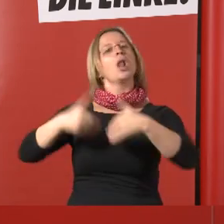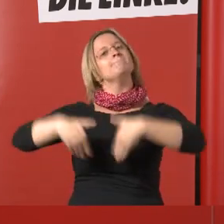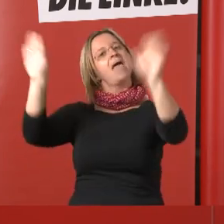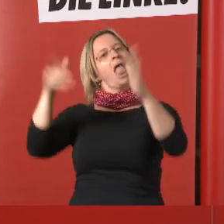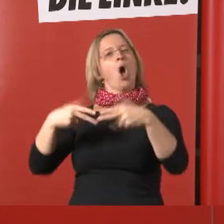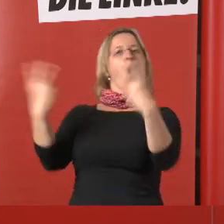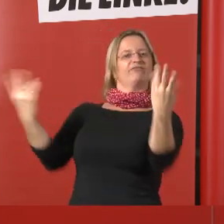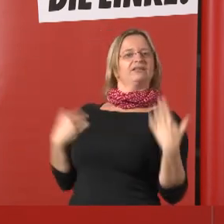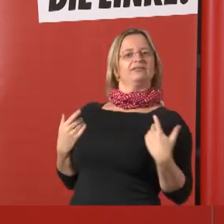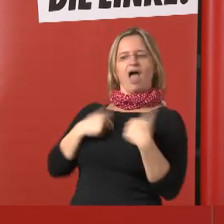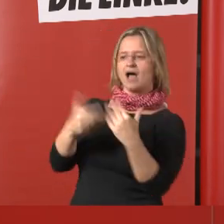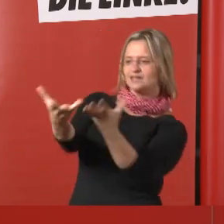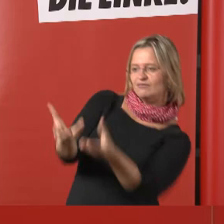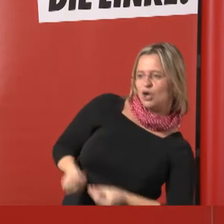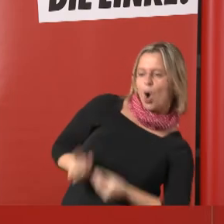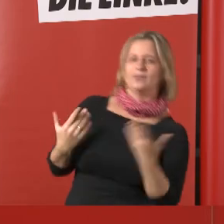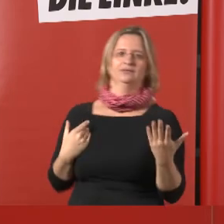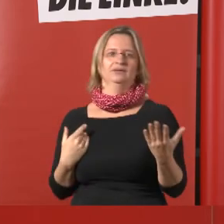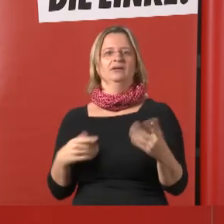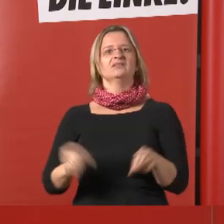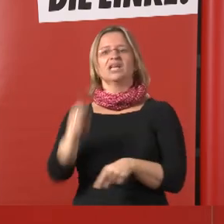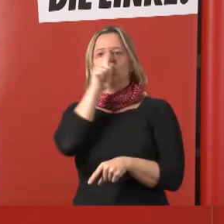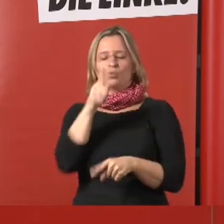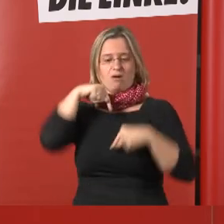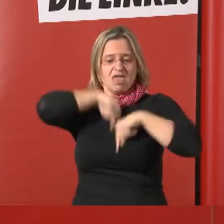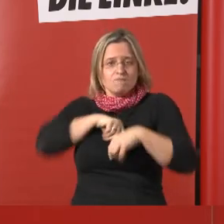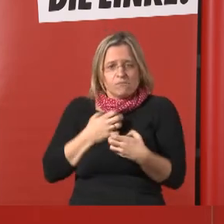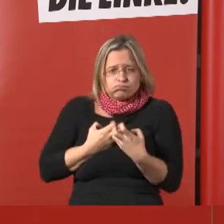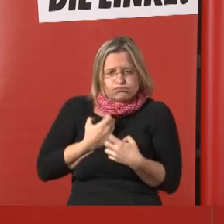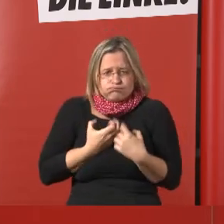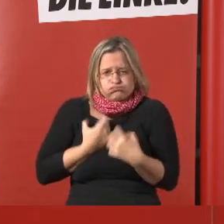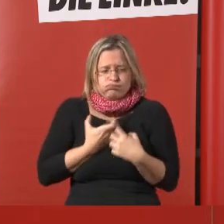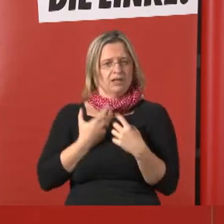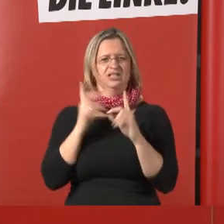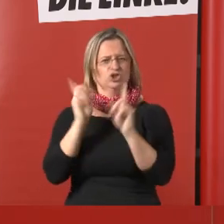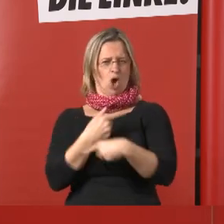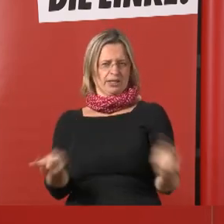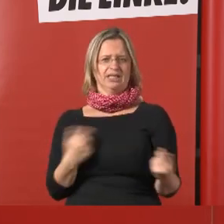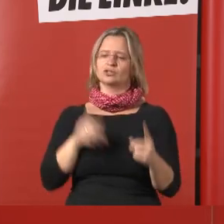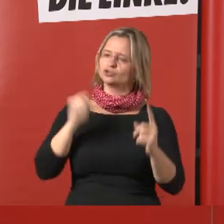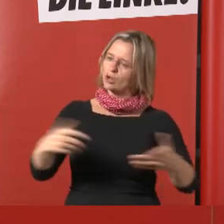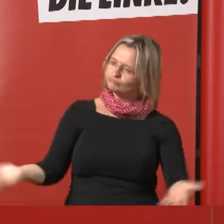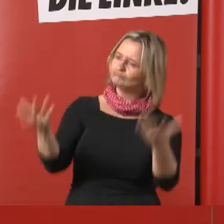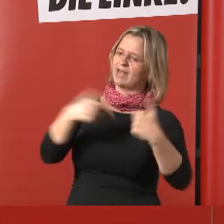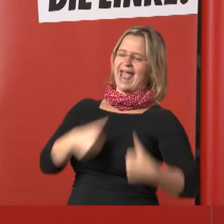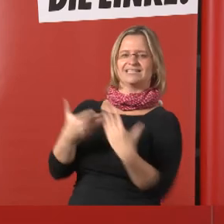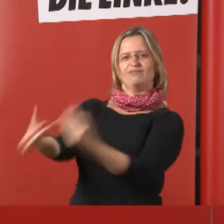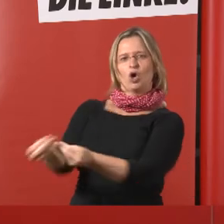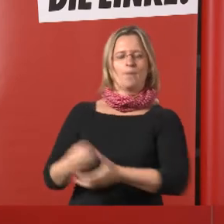Wir wollen hingegen eine offene Willkommenskultur, eine, die eben nicht auf dumpfe rassistische Ressentiments